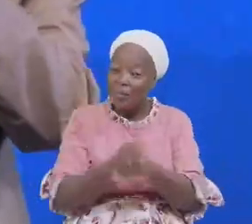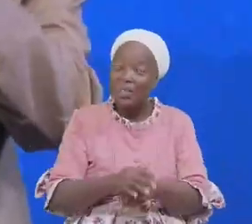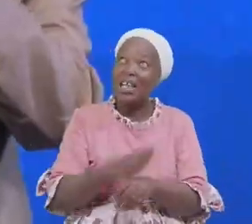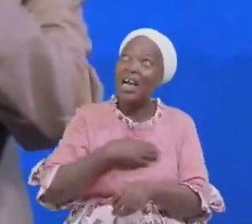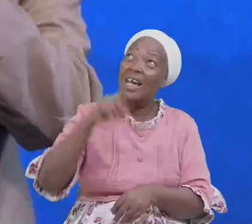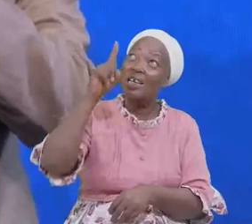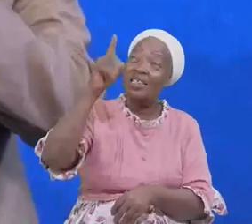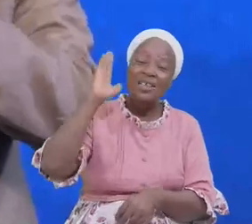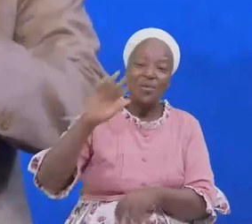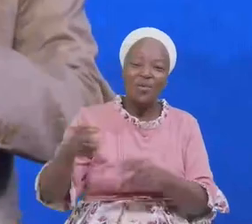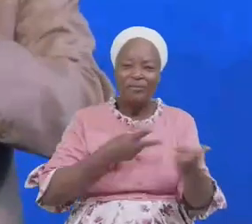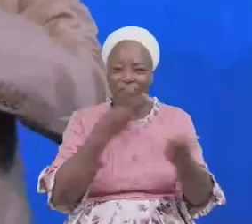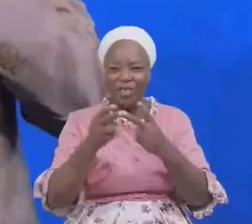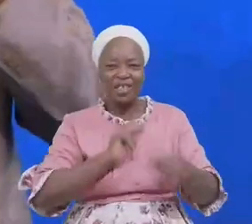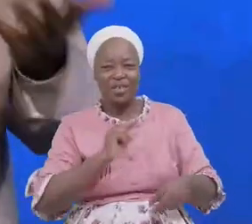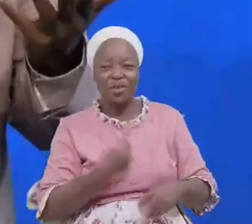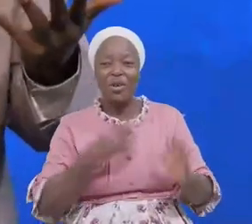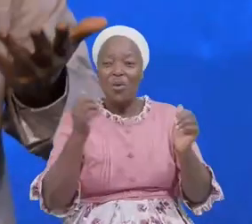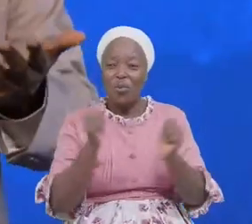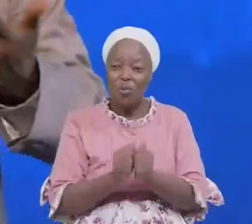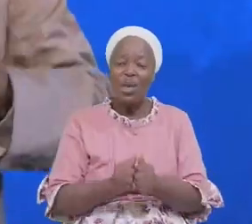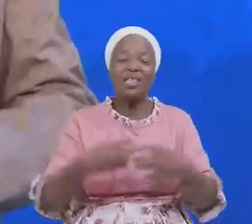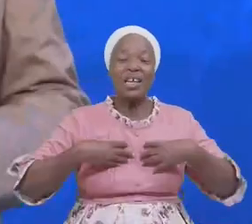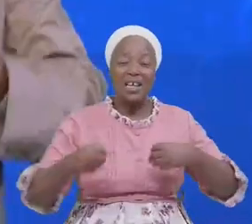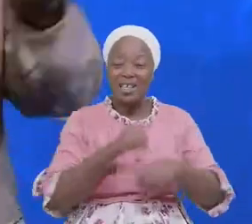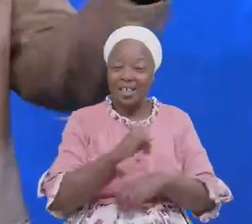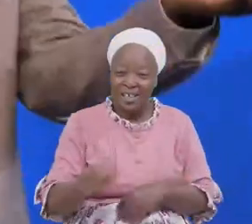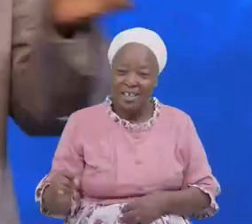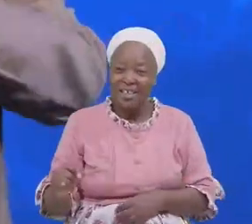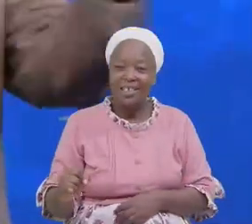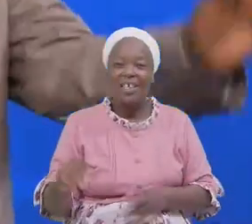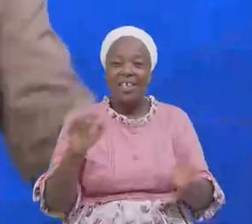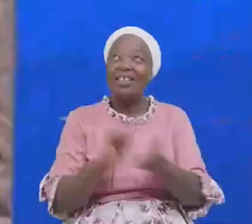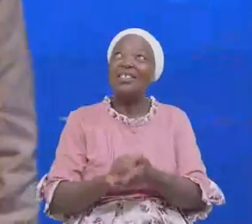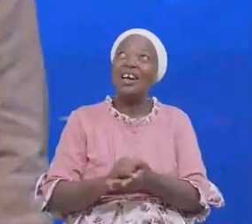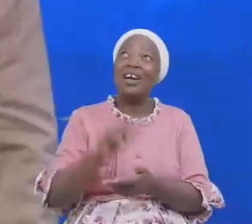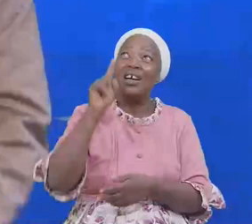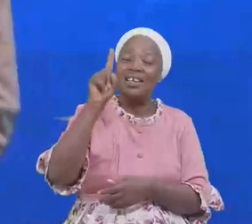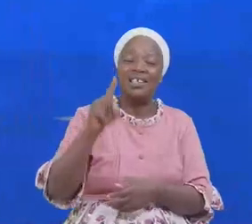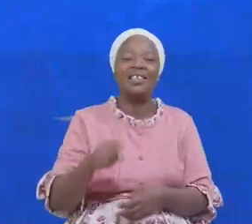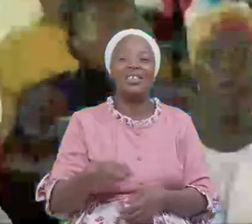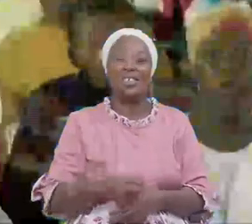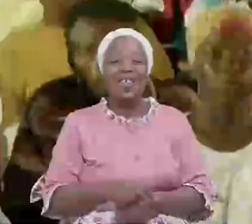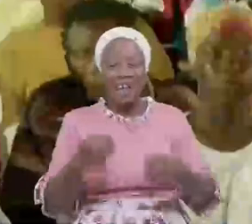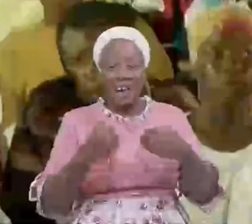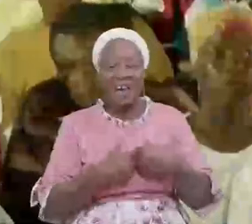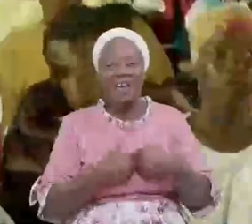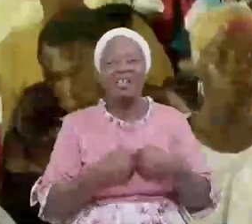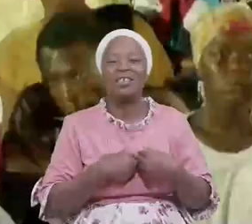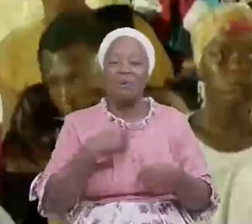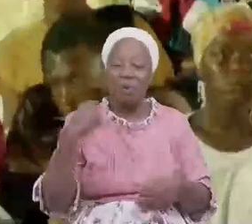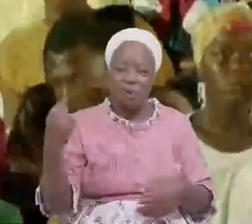Parce que le Seigneur a promis et nous visitera par la guérison. Et parce qu'il le fait, il est là à tout